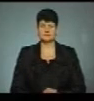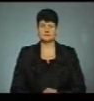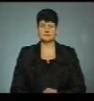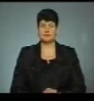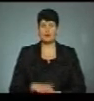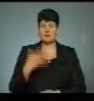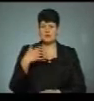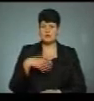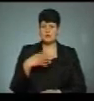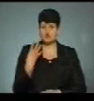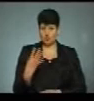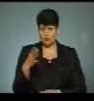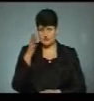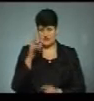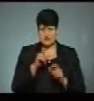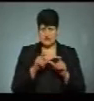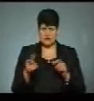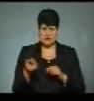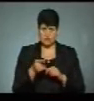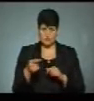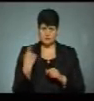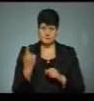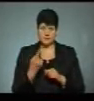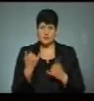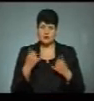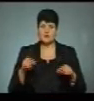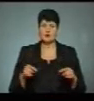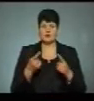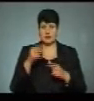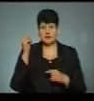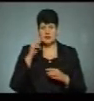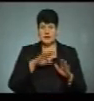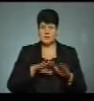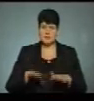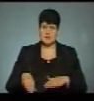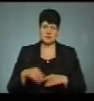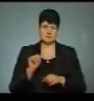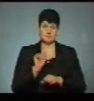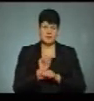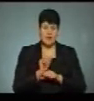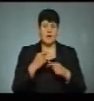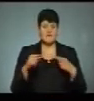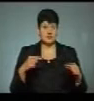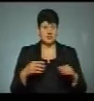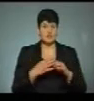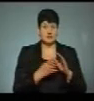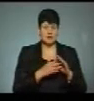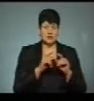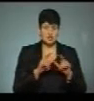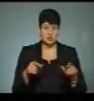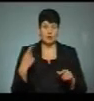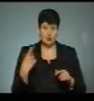У 54 освітніх закладах Тернопільщини сьогодні відновили навчання після карантину. Натомість інших 19 шкіл